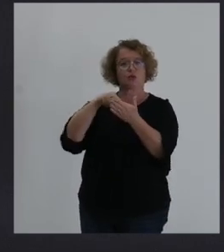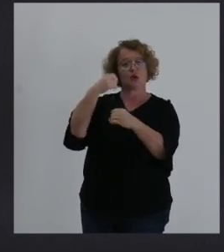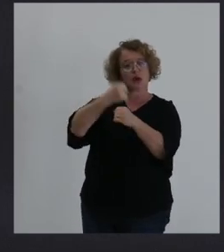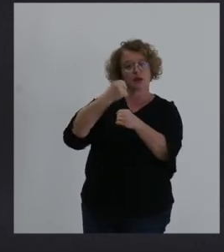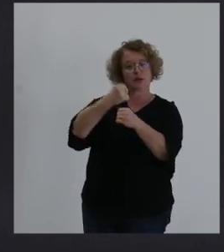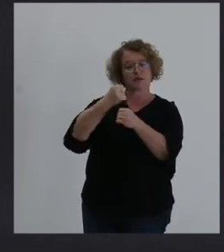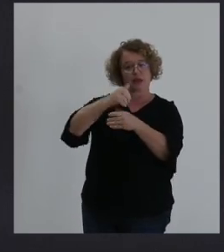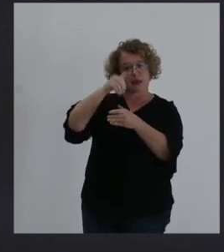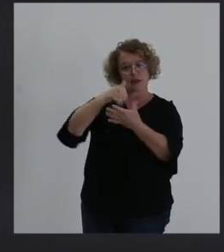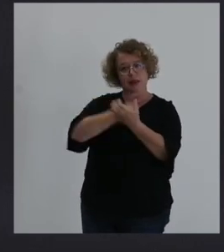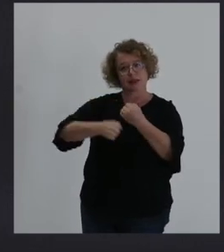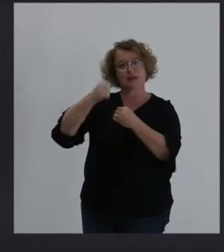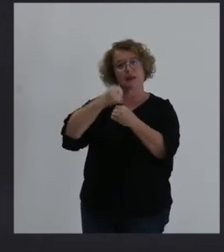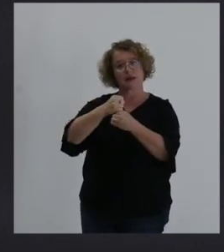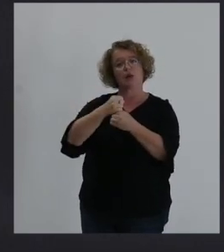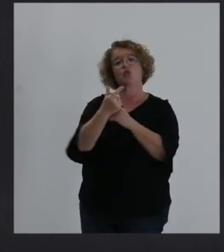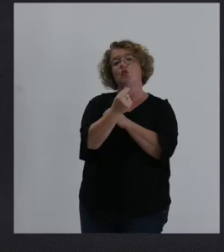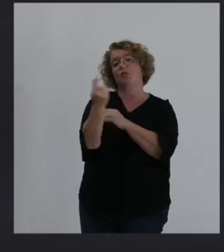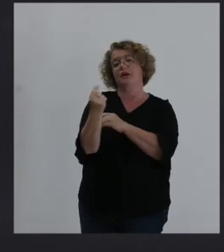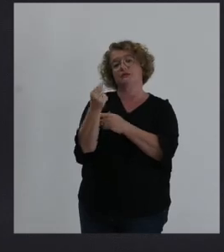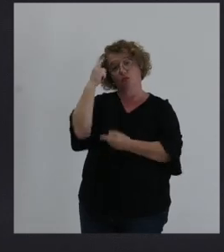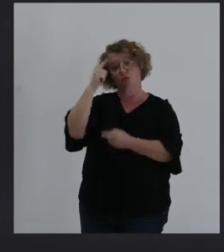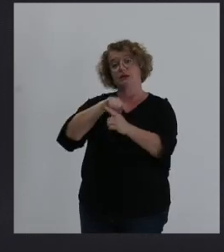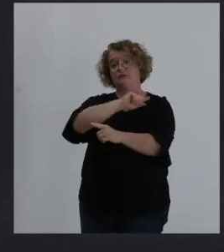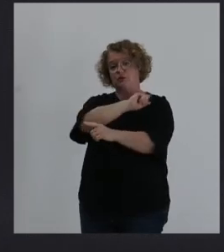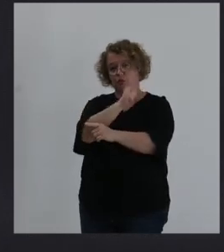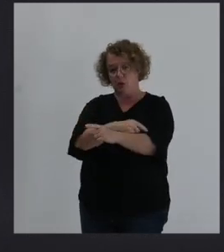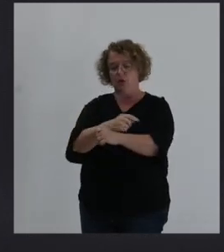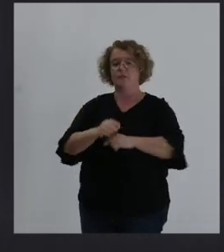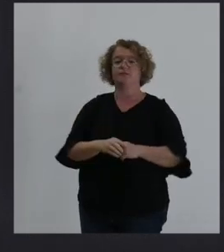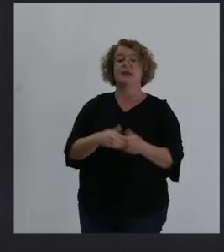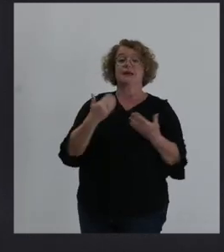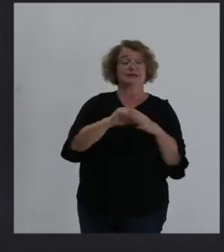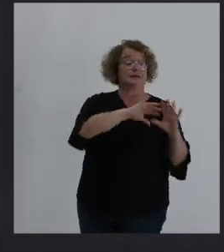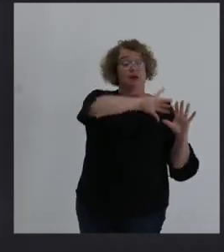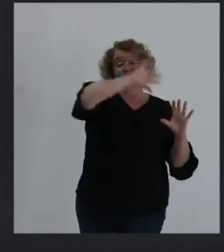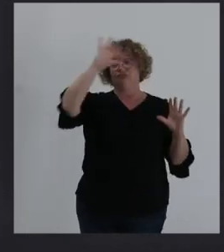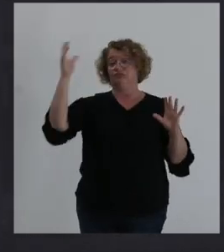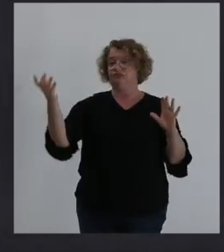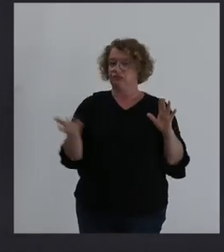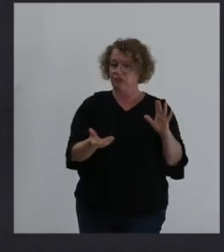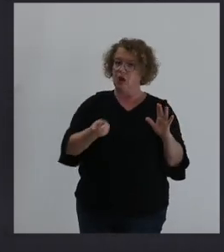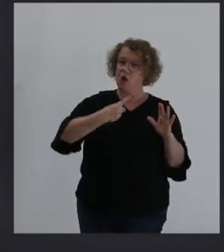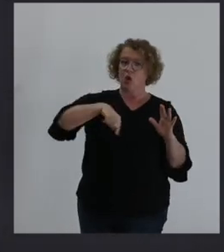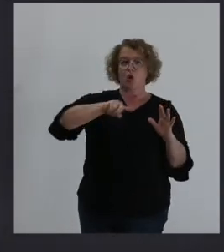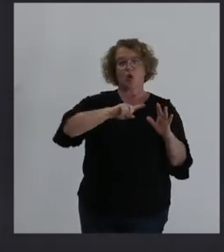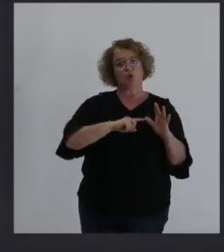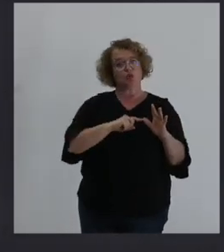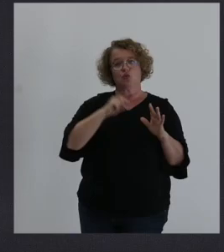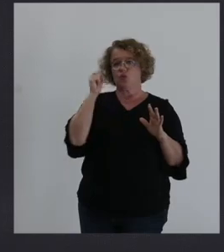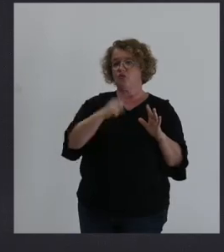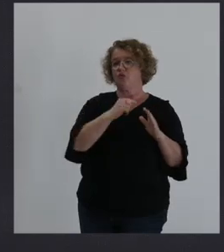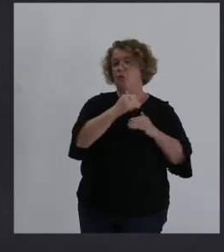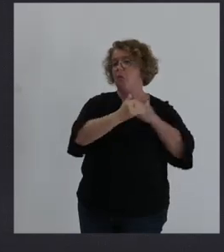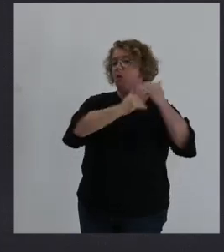en coopération pour le développement des pratiques sportives. Sur l'ensemble de ces sujets, nous consoliderons le cap des indéniables